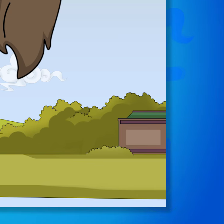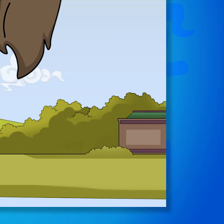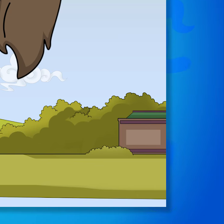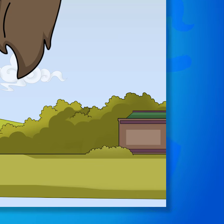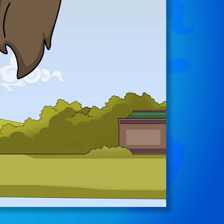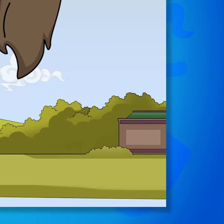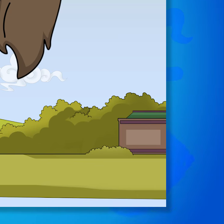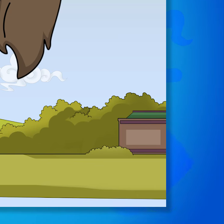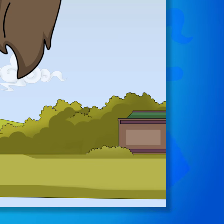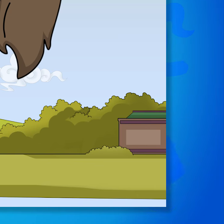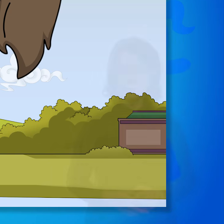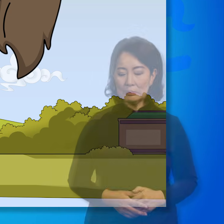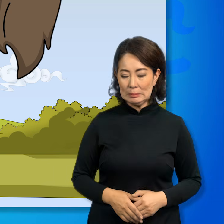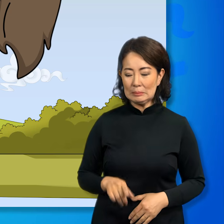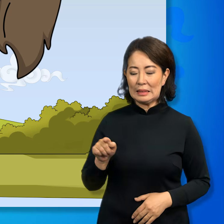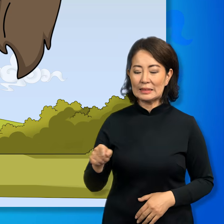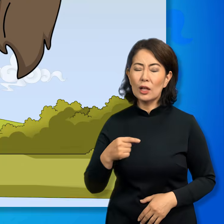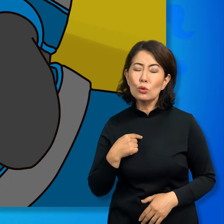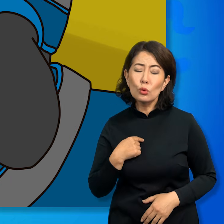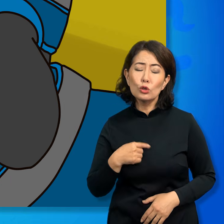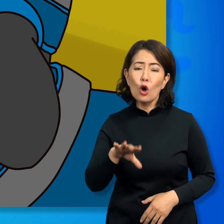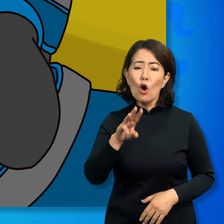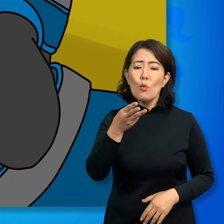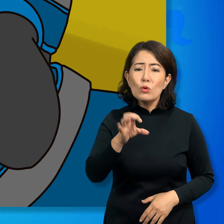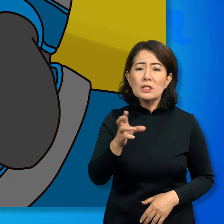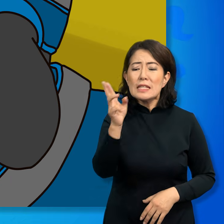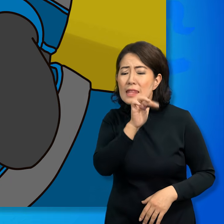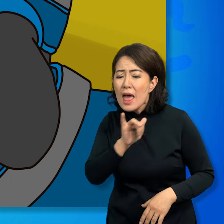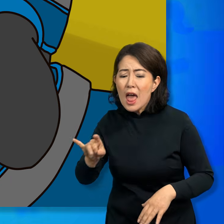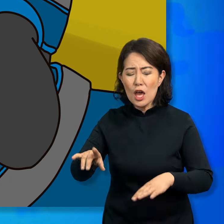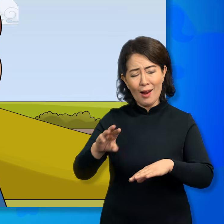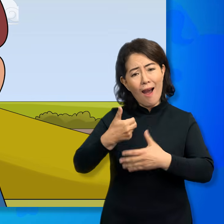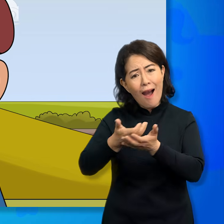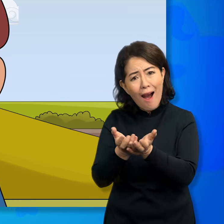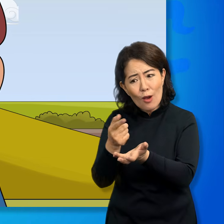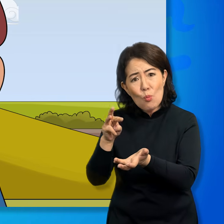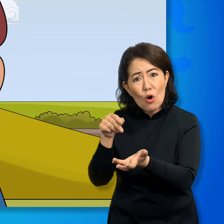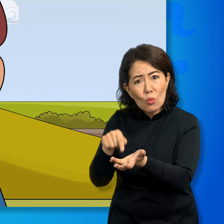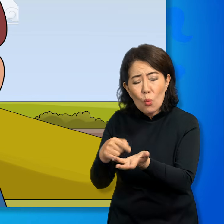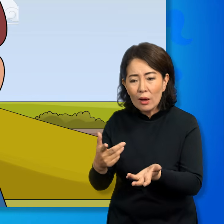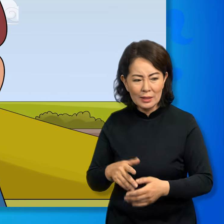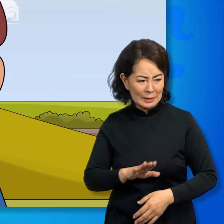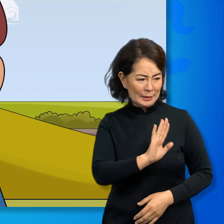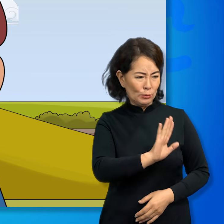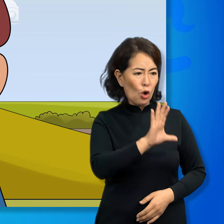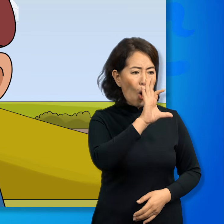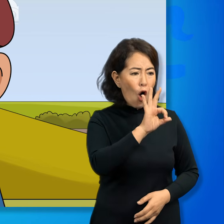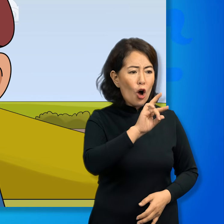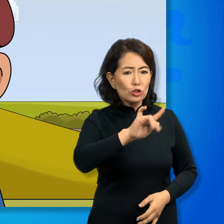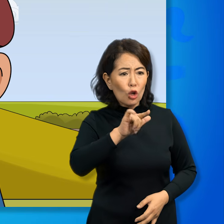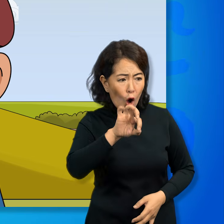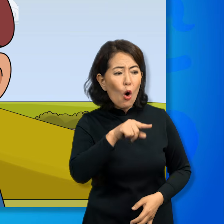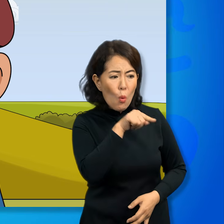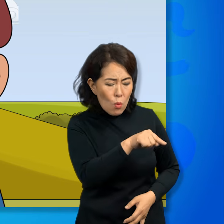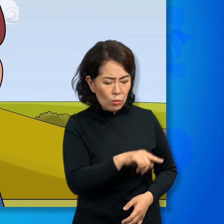За тэгвэл мөсөн дээр мөнгөн аяг. Басраа наадах ч онцгоо. Хил зүг